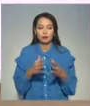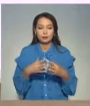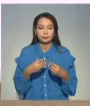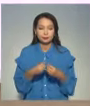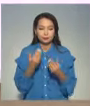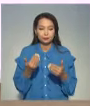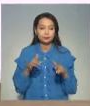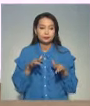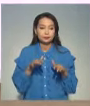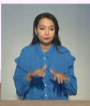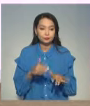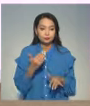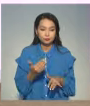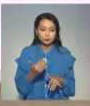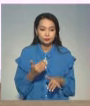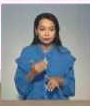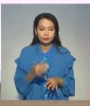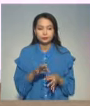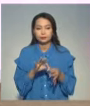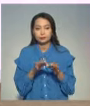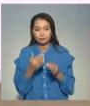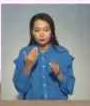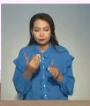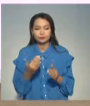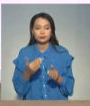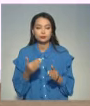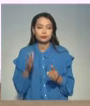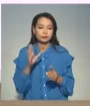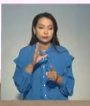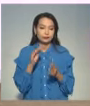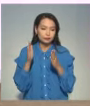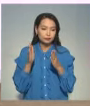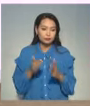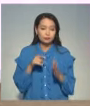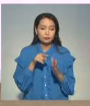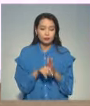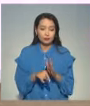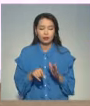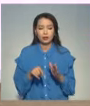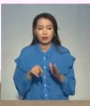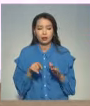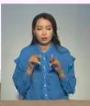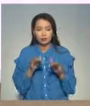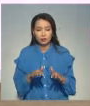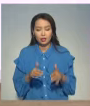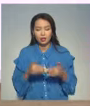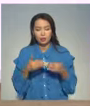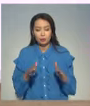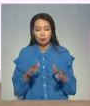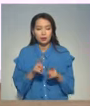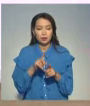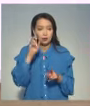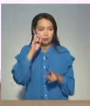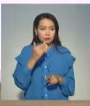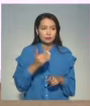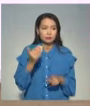тіршілігі баянды. Іргесі берік болып тұрса, бұл мемлекеттің де еңсесінің